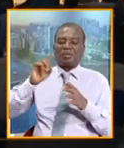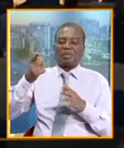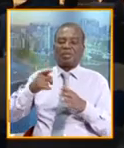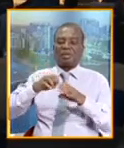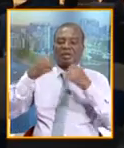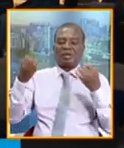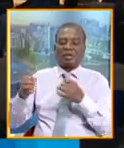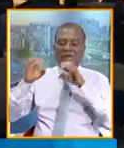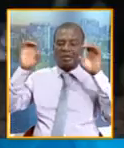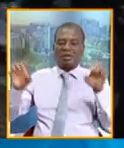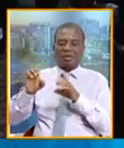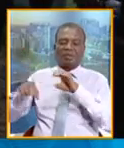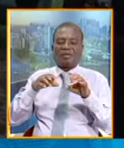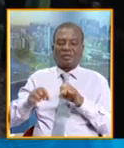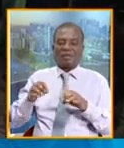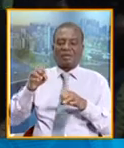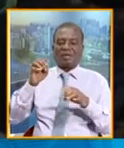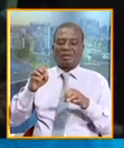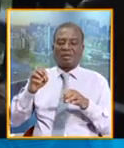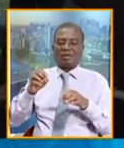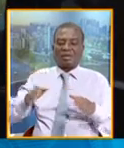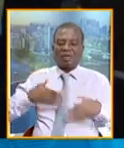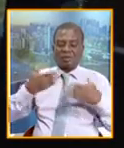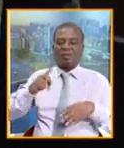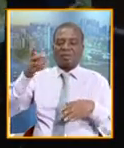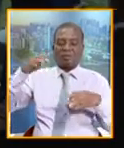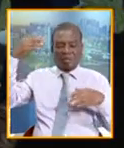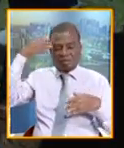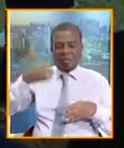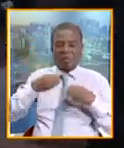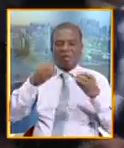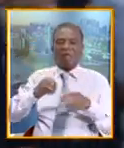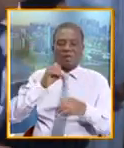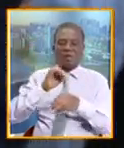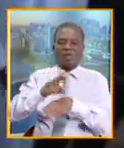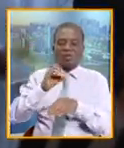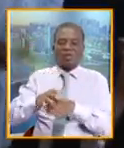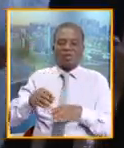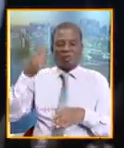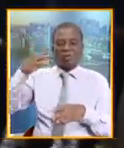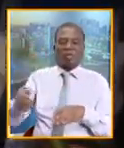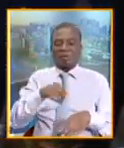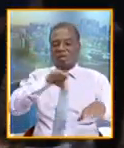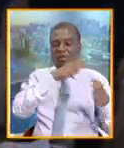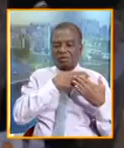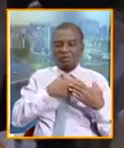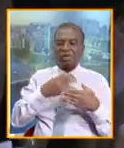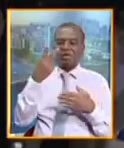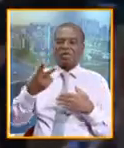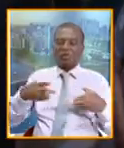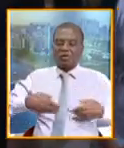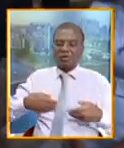a fait des heureux. Le Premier ministre Ahmed Bakayoko a donné des instructions en vue de la prise en charge de deux